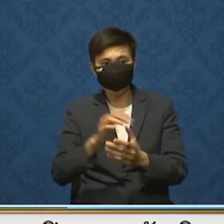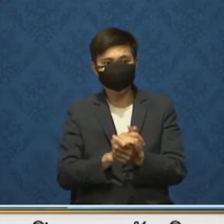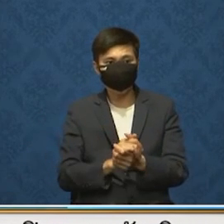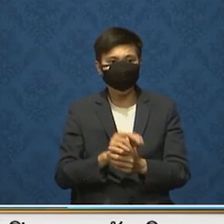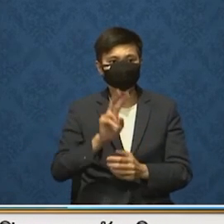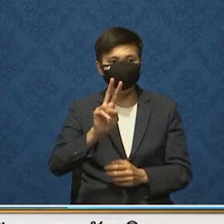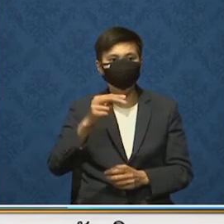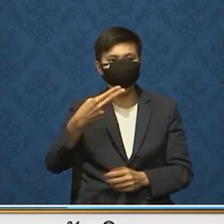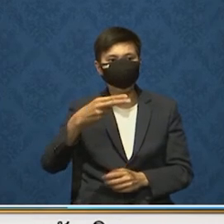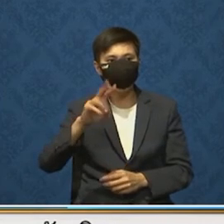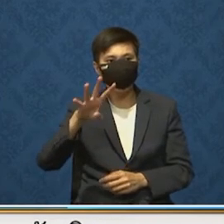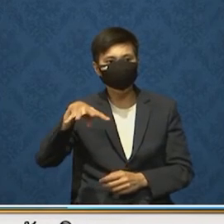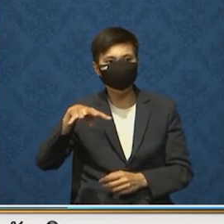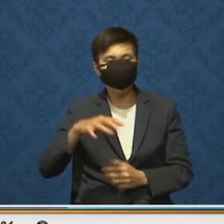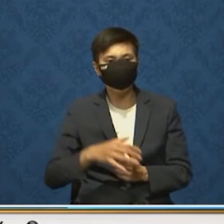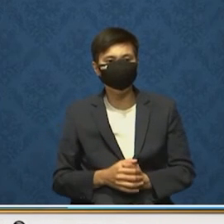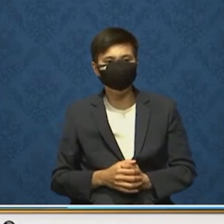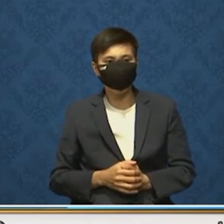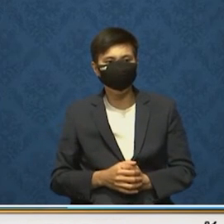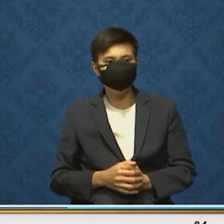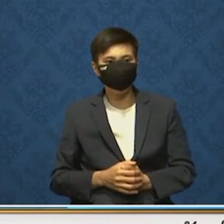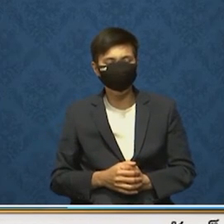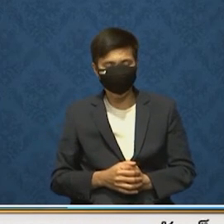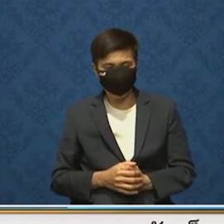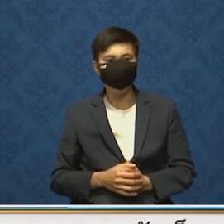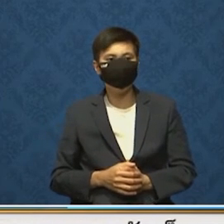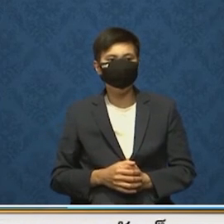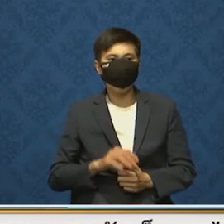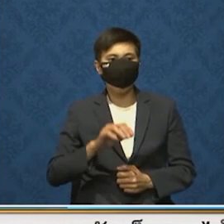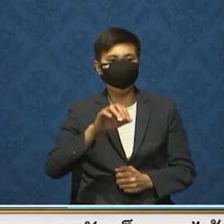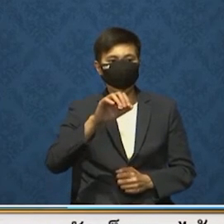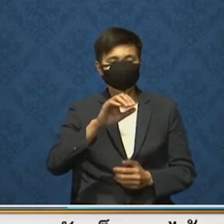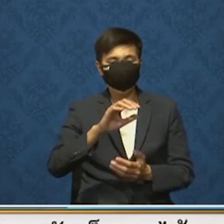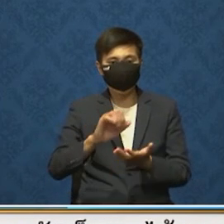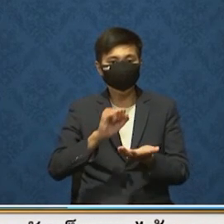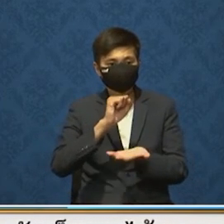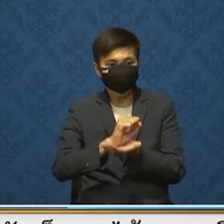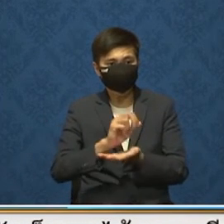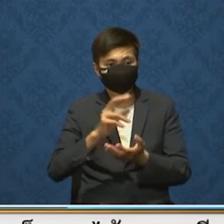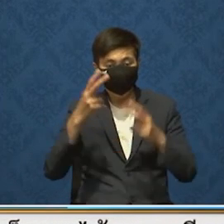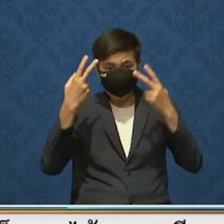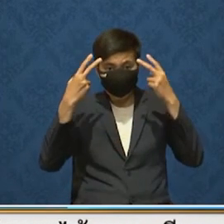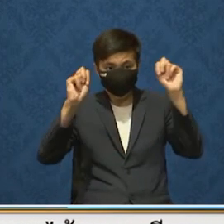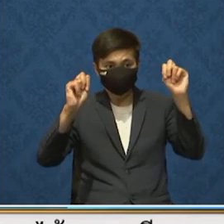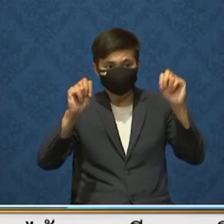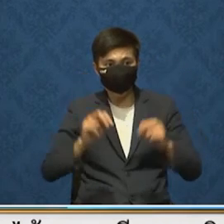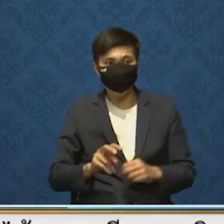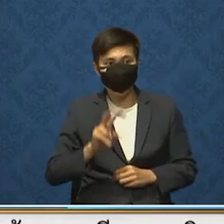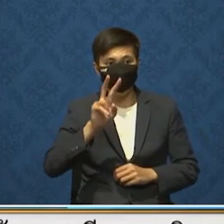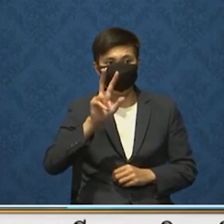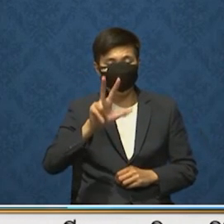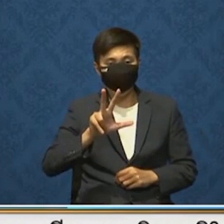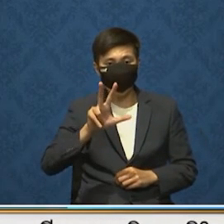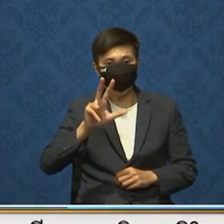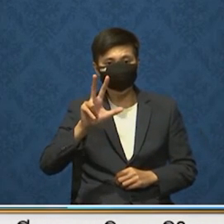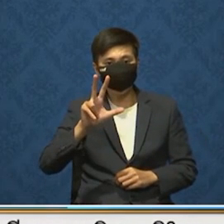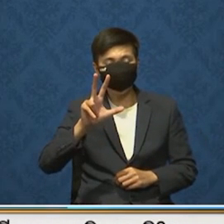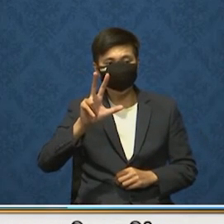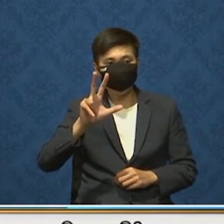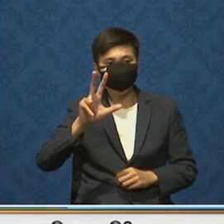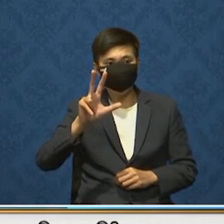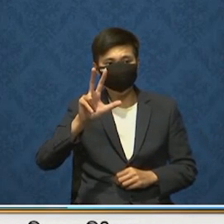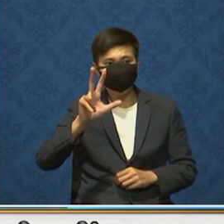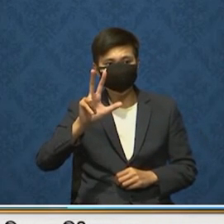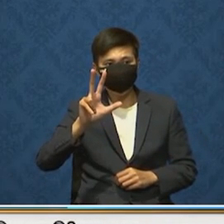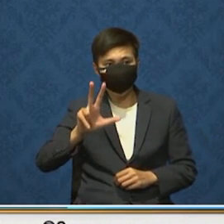นะครบ